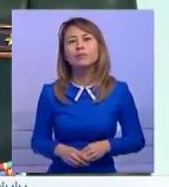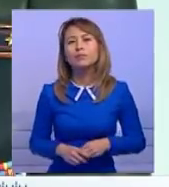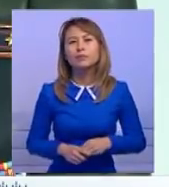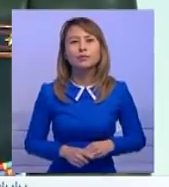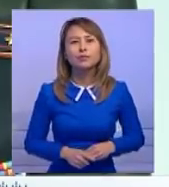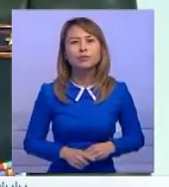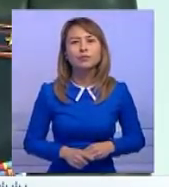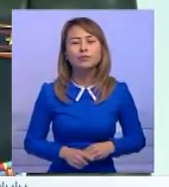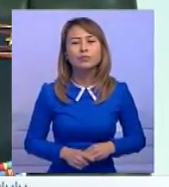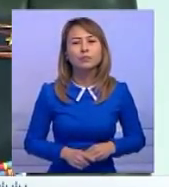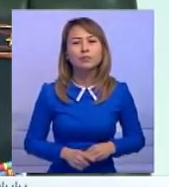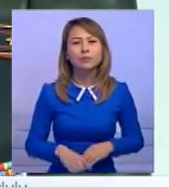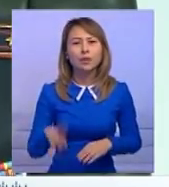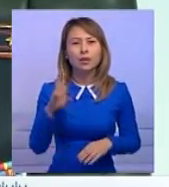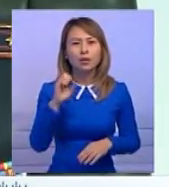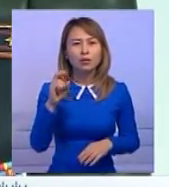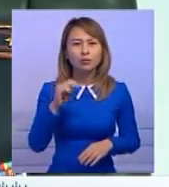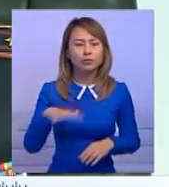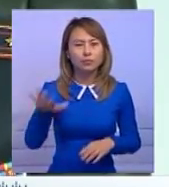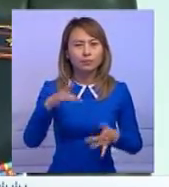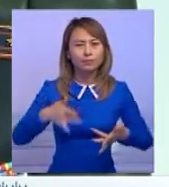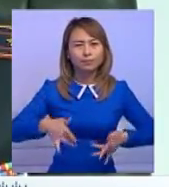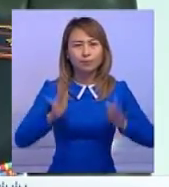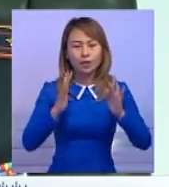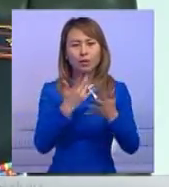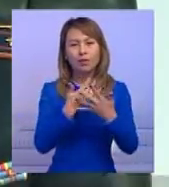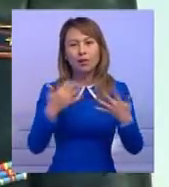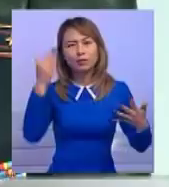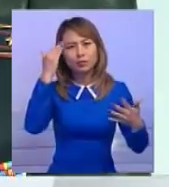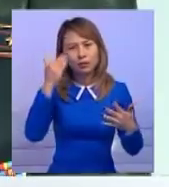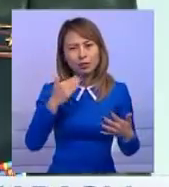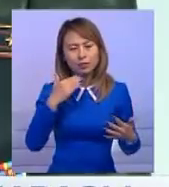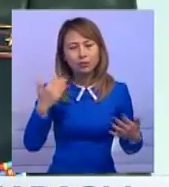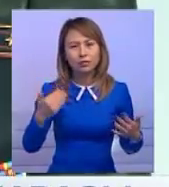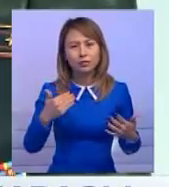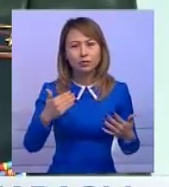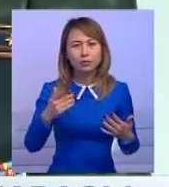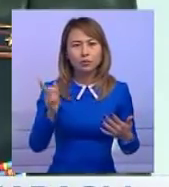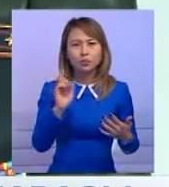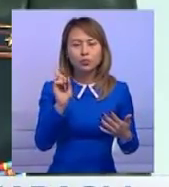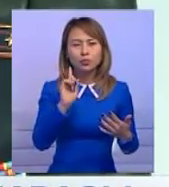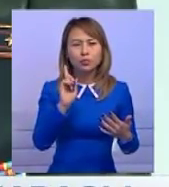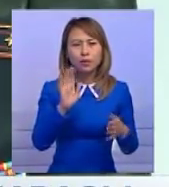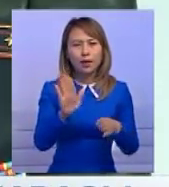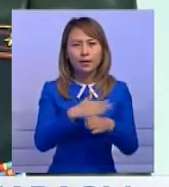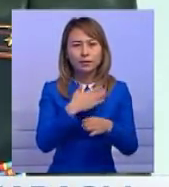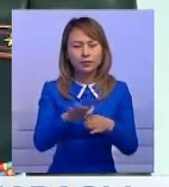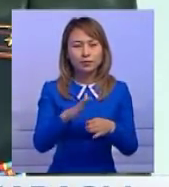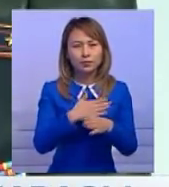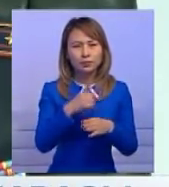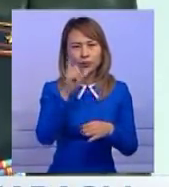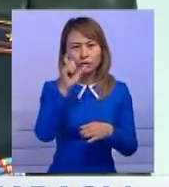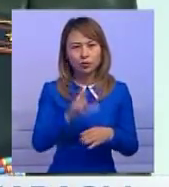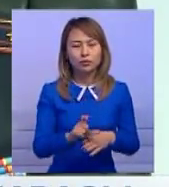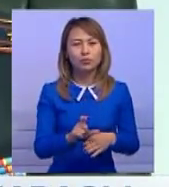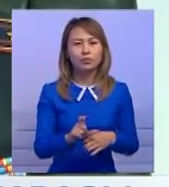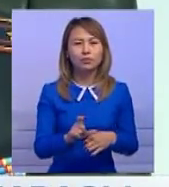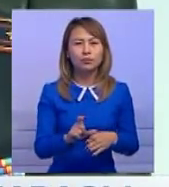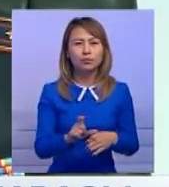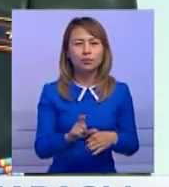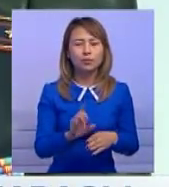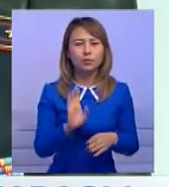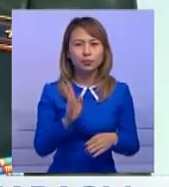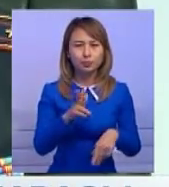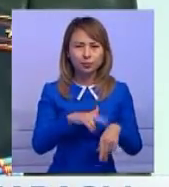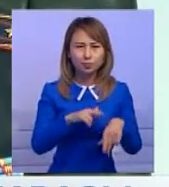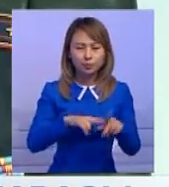ұрлық, саяжайда ұрлық кететін мәселелер болады. Сондықтан да жаздың күндерде қазақстанда саяжайға отдельно жаңағыдай бөлек жаңағыдай жол